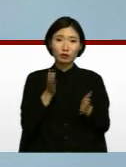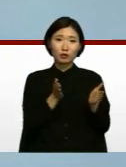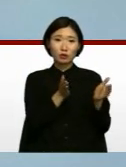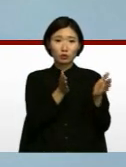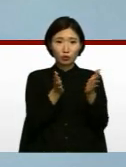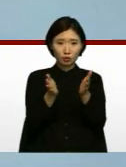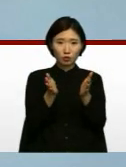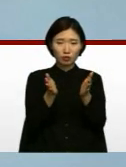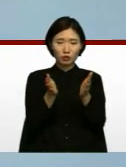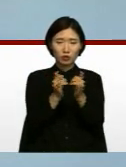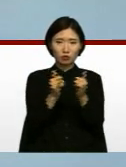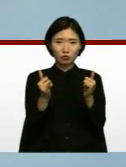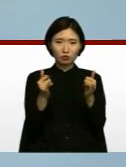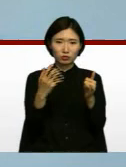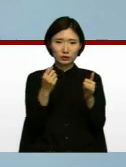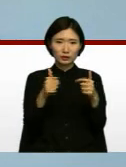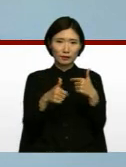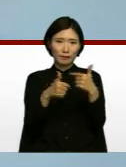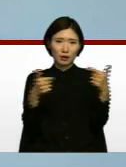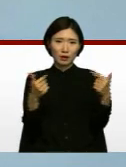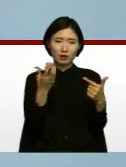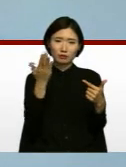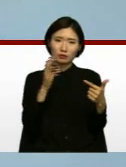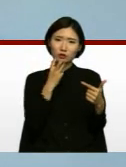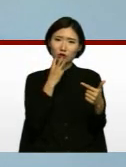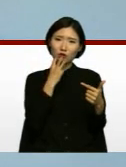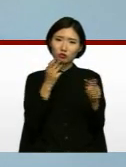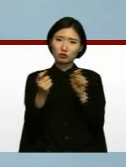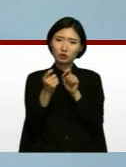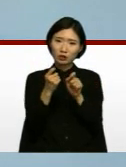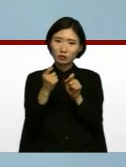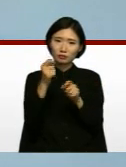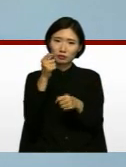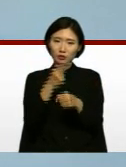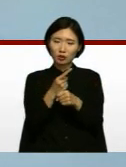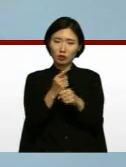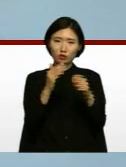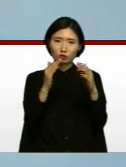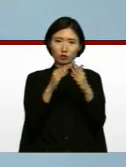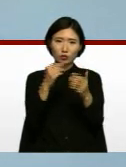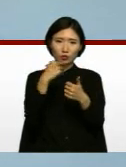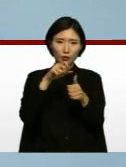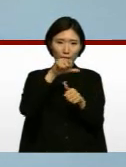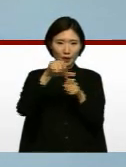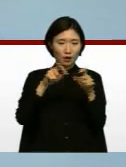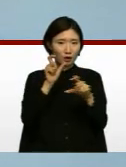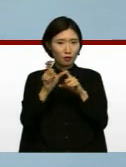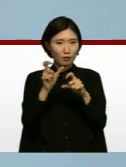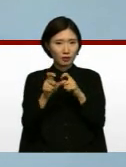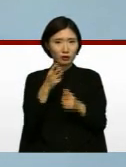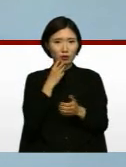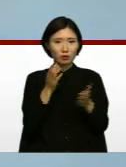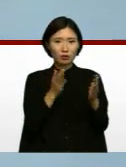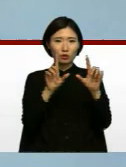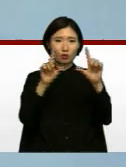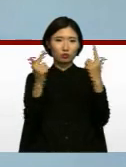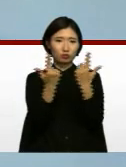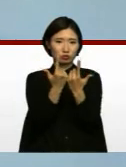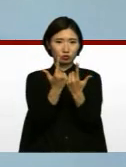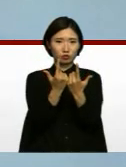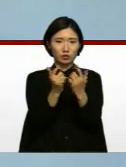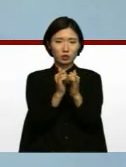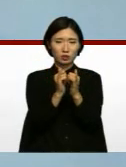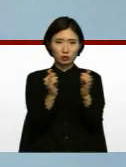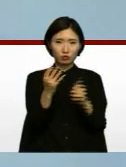두드러지고 있습니다 하지만 서울과의 접근성이 나 주거 교육 환경을 고려 하다보니 경기 동북부의 인구